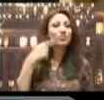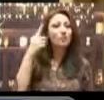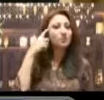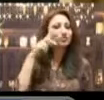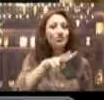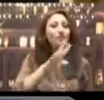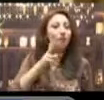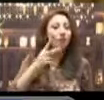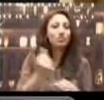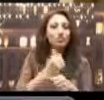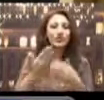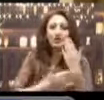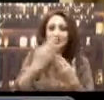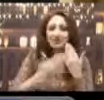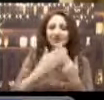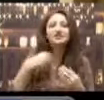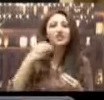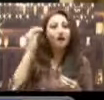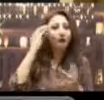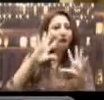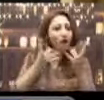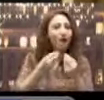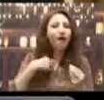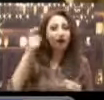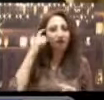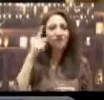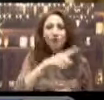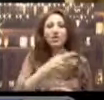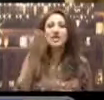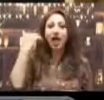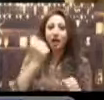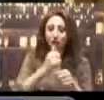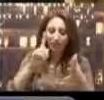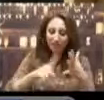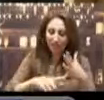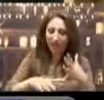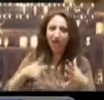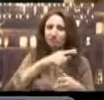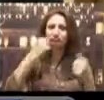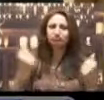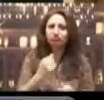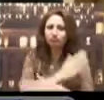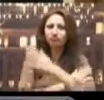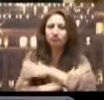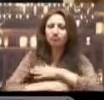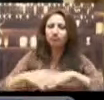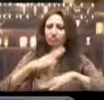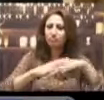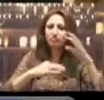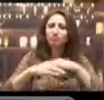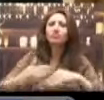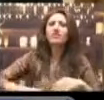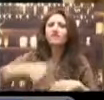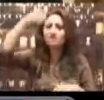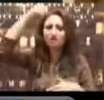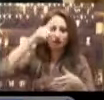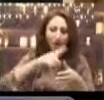فعلا يعني عصام، يعني بدات من تحت لفوق وبدأ كويس قوي. بس ما يمنعش ان احنا اعرف منك الحكايه ايه،